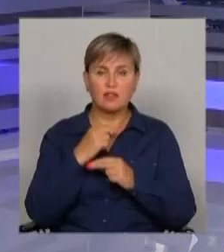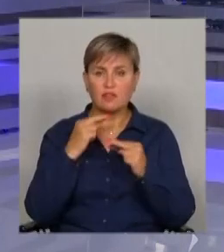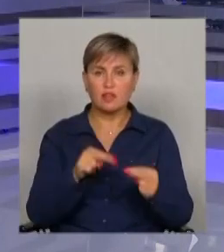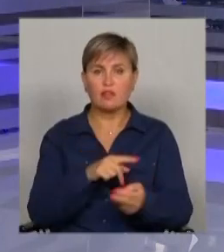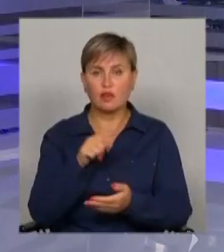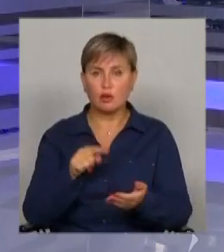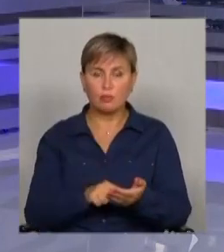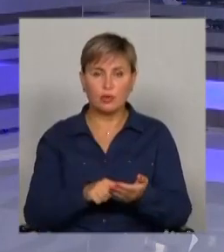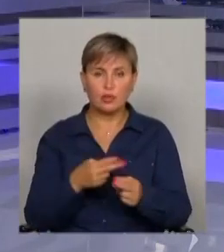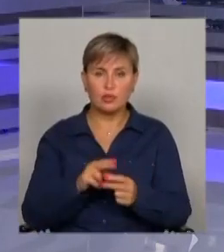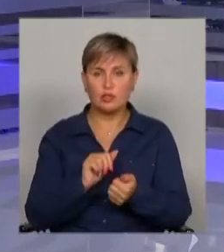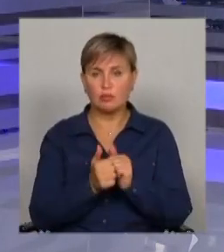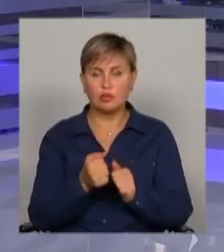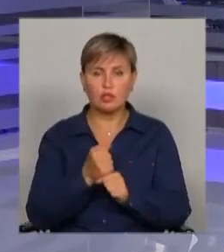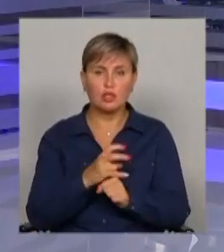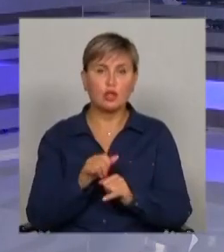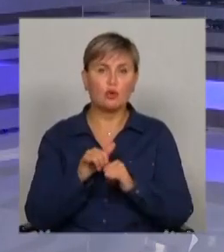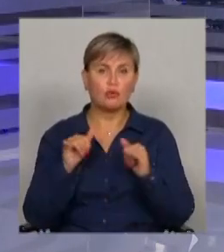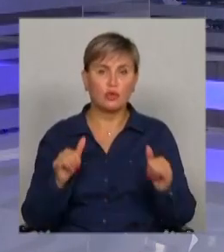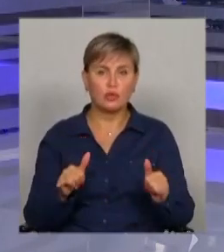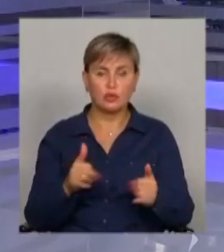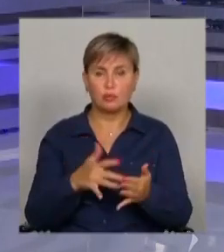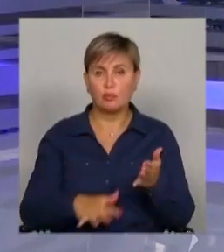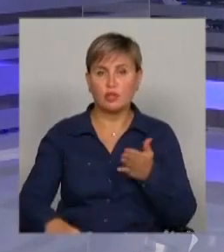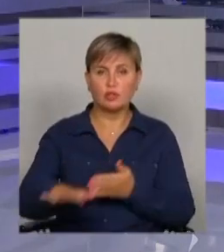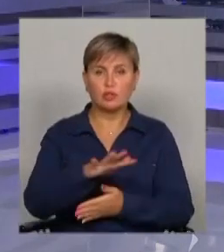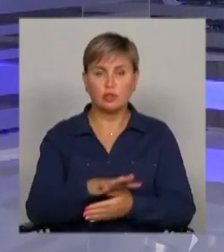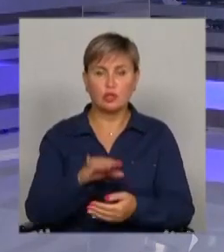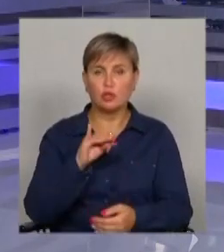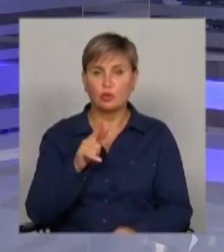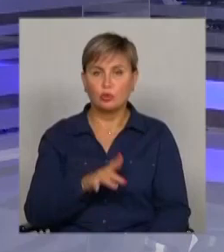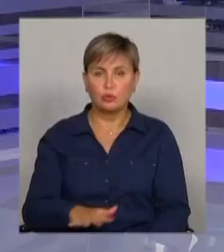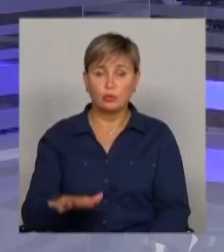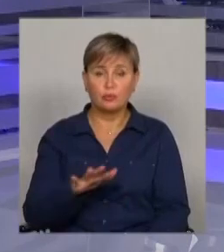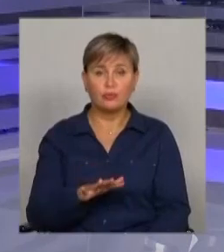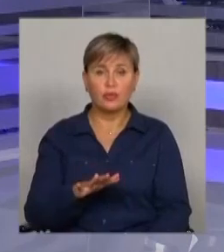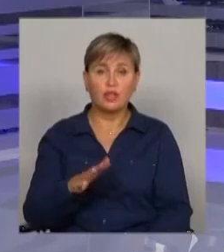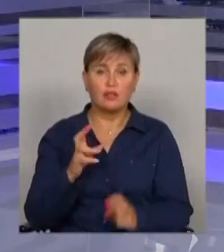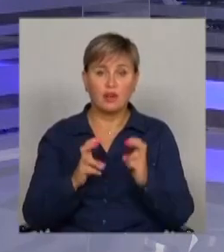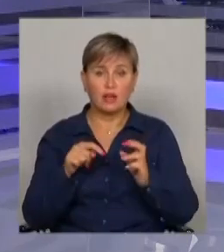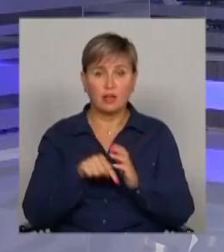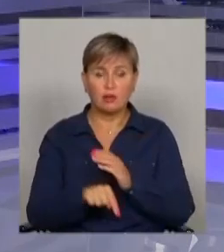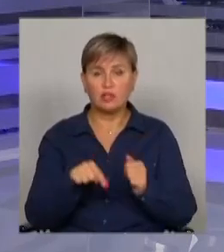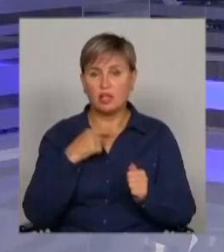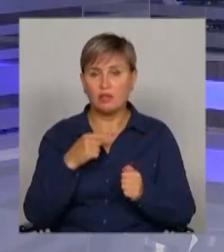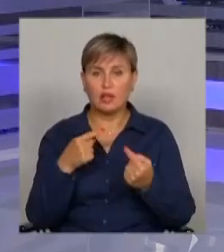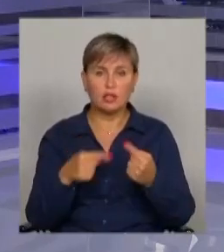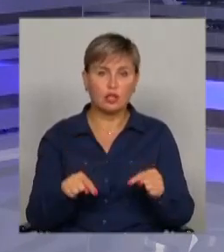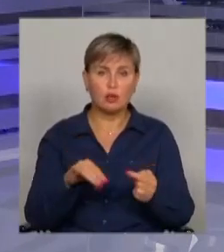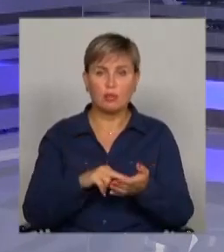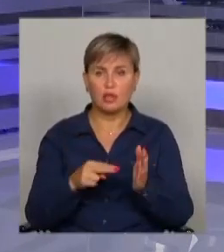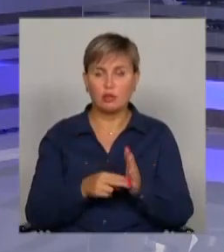вопросе импортозамещения делают на увеличении посевных площадей в южных регионах. В аграрном же ведомстве считают иначе и